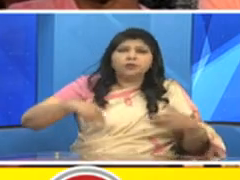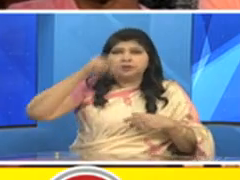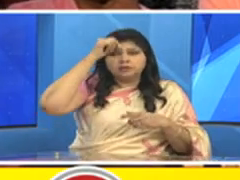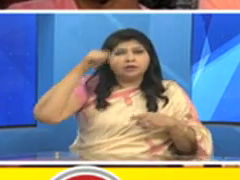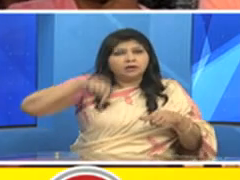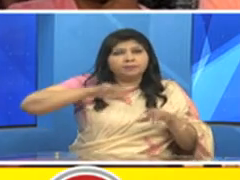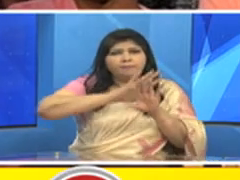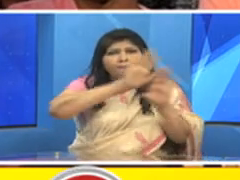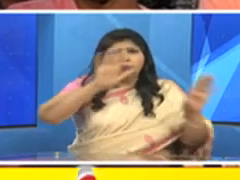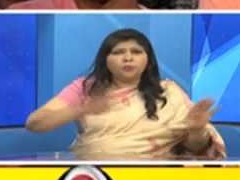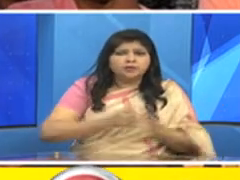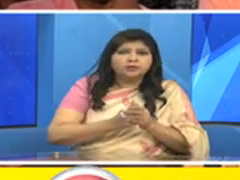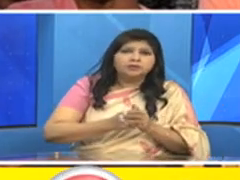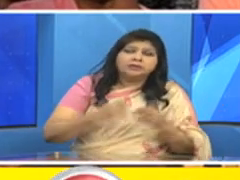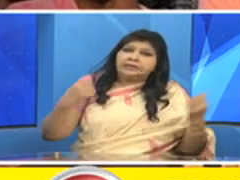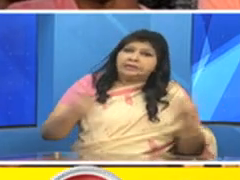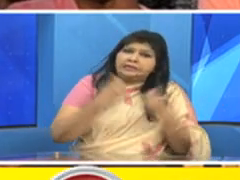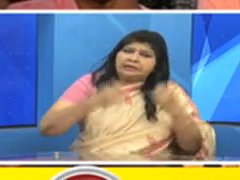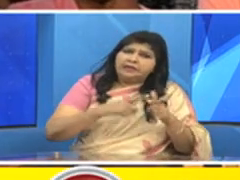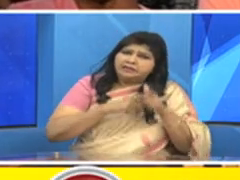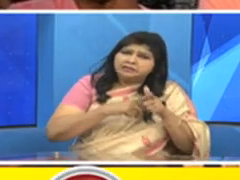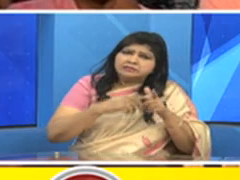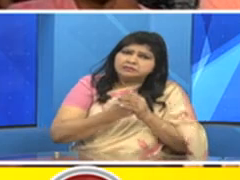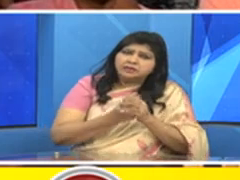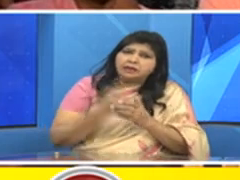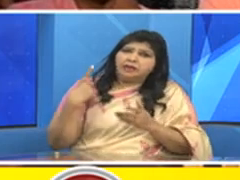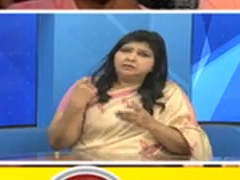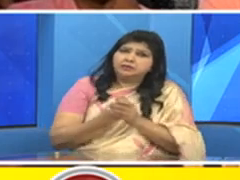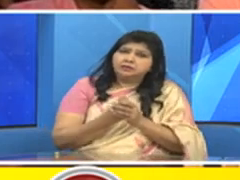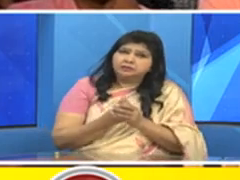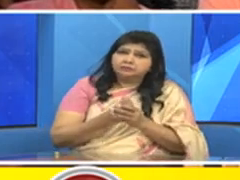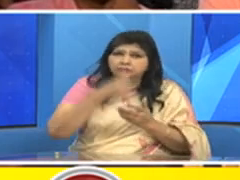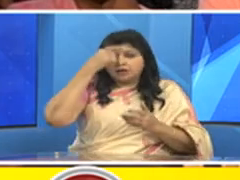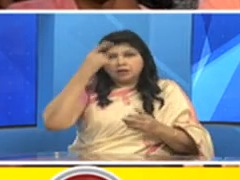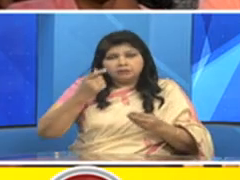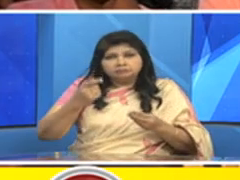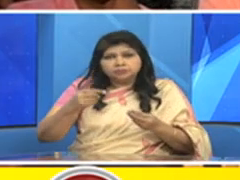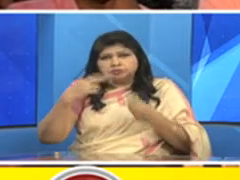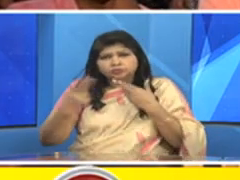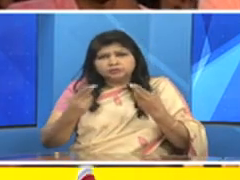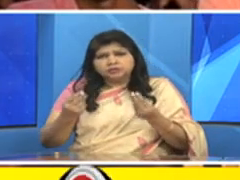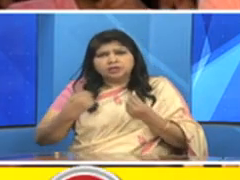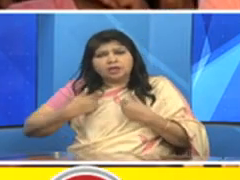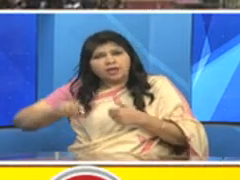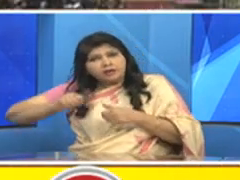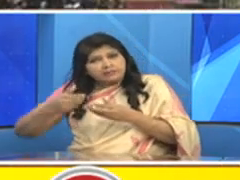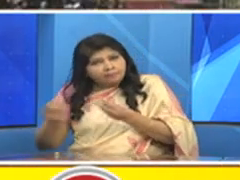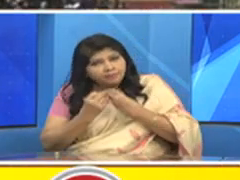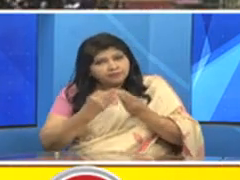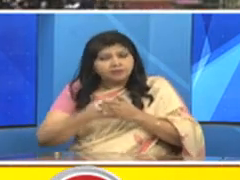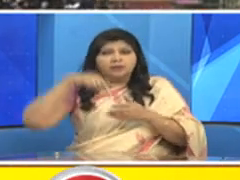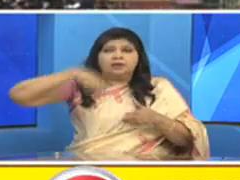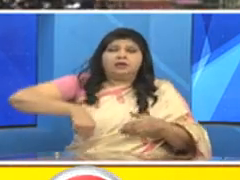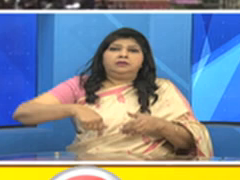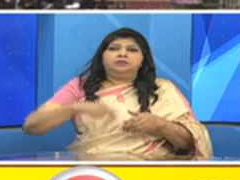भी हिंसा और हथियार के बल पर समस्याओं का समाधान खोज रहे लोगों से आज इस गणतंत्र दिवस